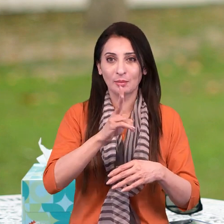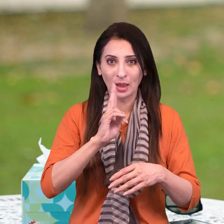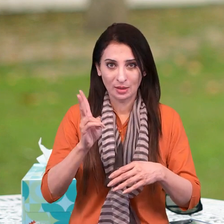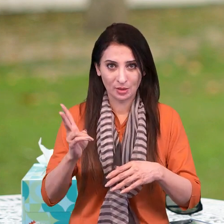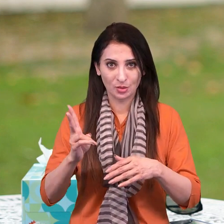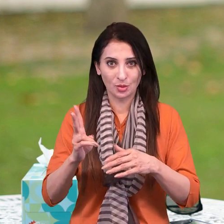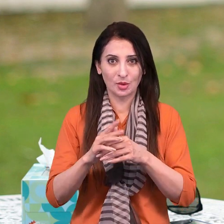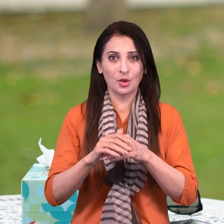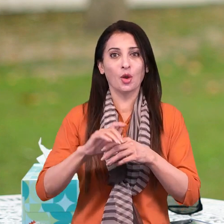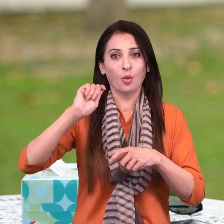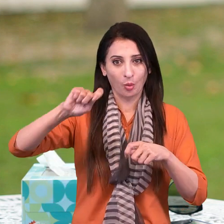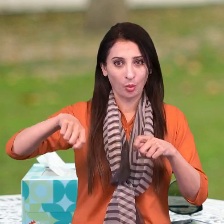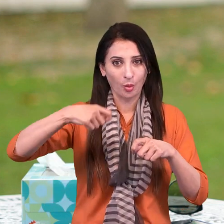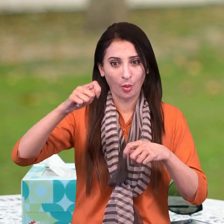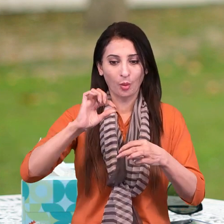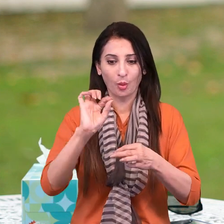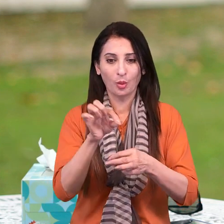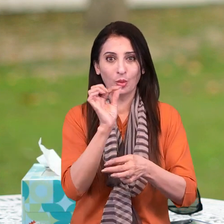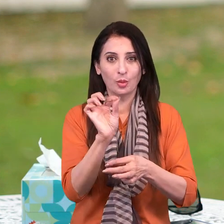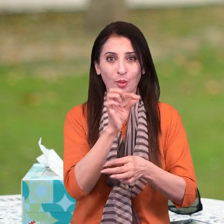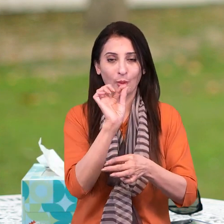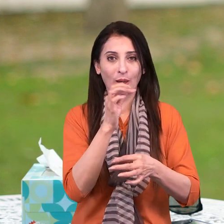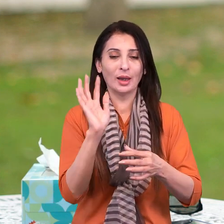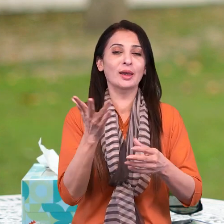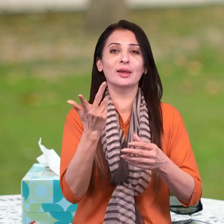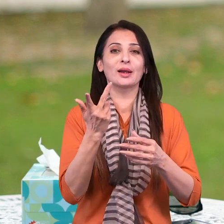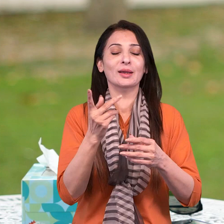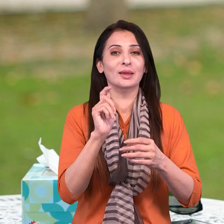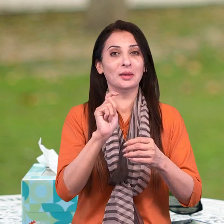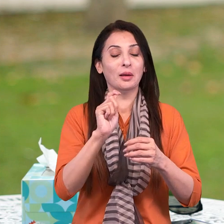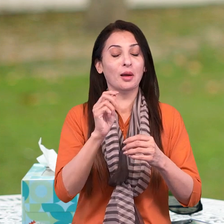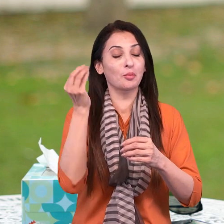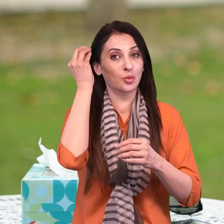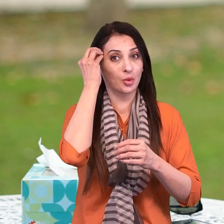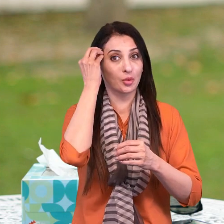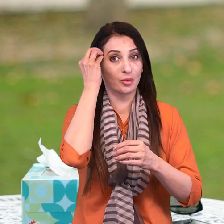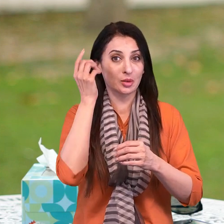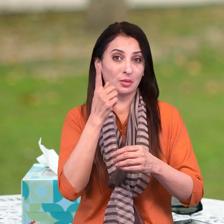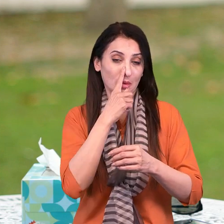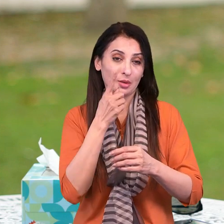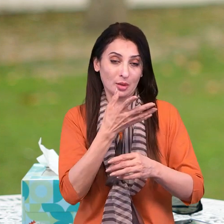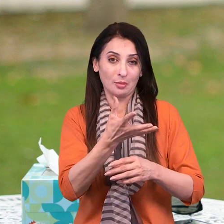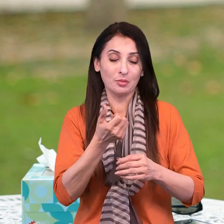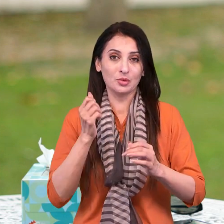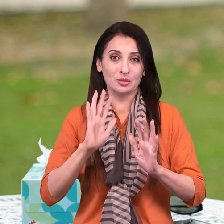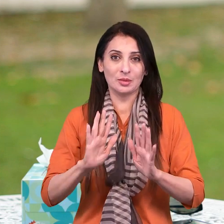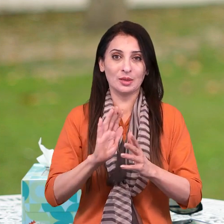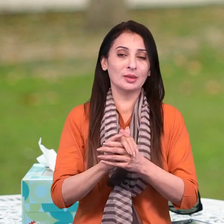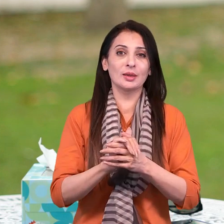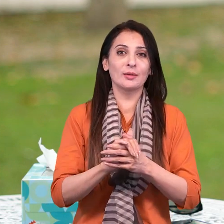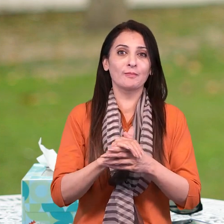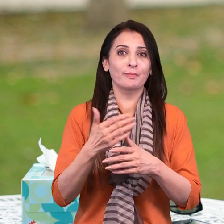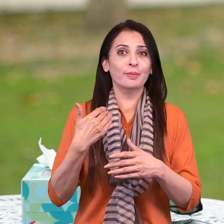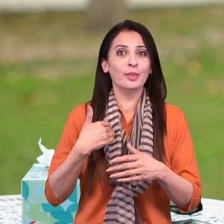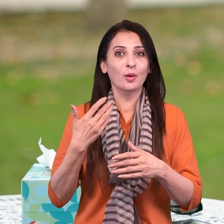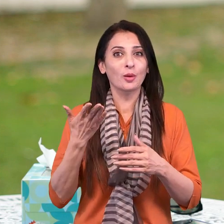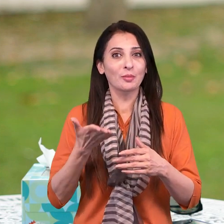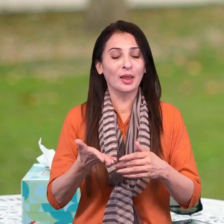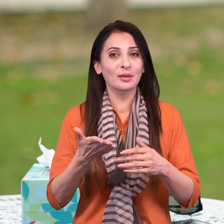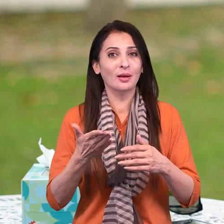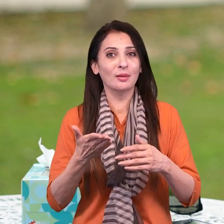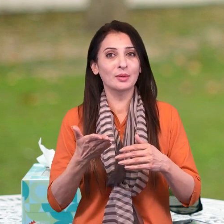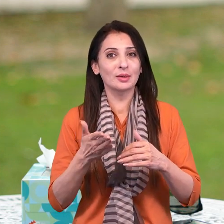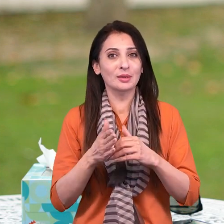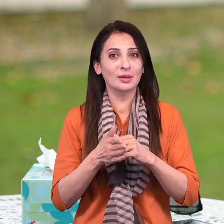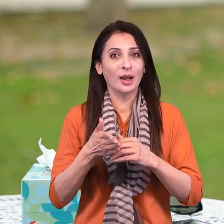बहुत सिलाई, कढ़ाई के और अच्छी साफ़ काम करने वाली लड़कियाँ मिलीं। अभी भी मतलब सिंस वी आर एट इन्फेंट स्टेज, तो अभी